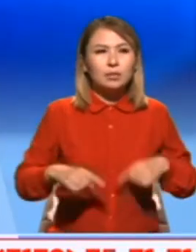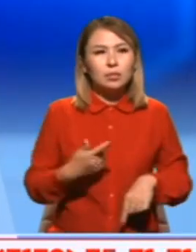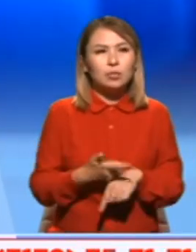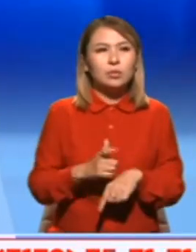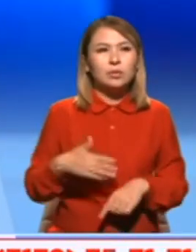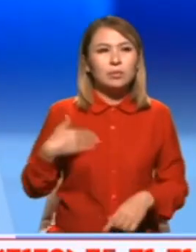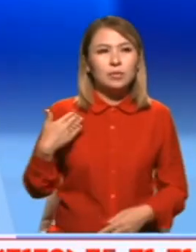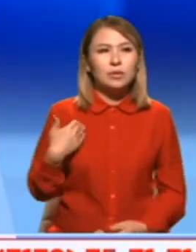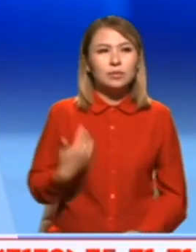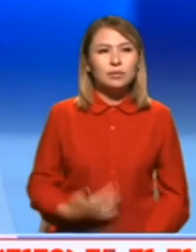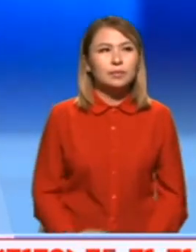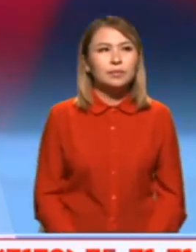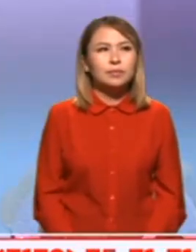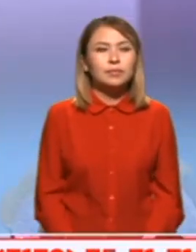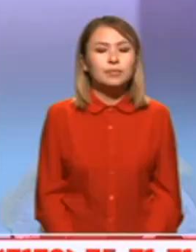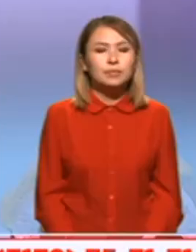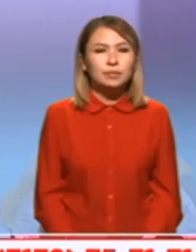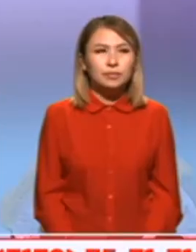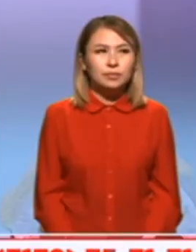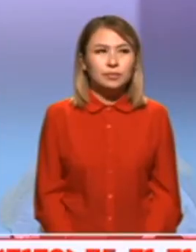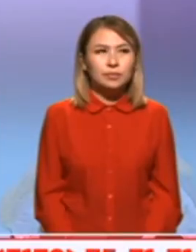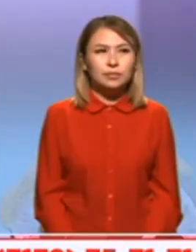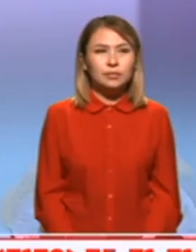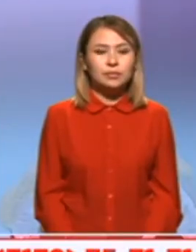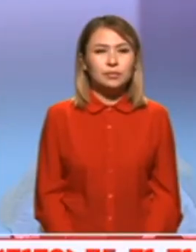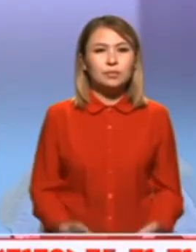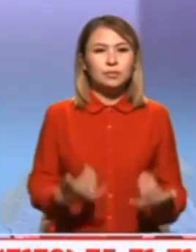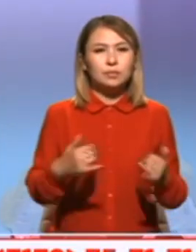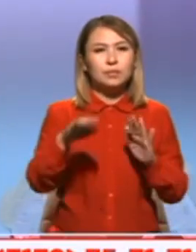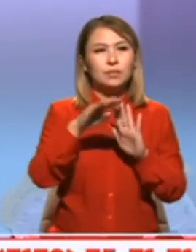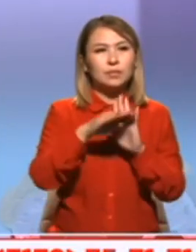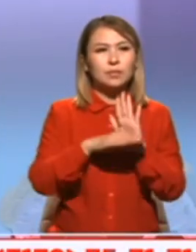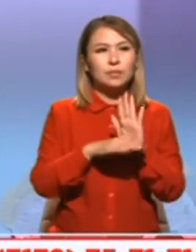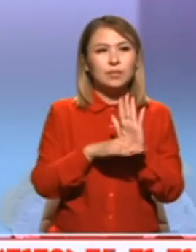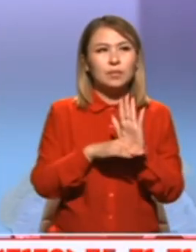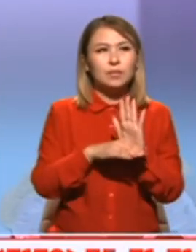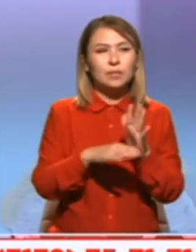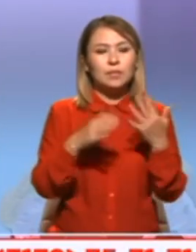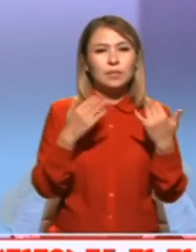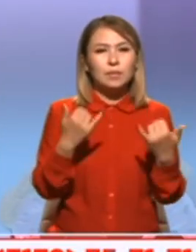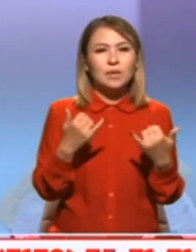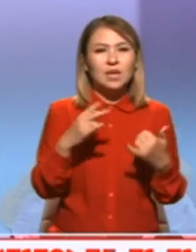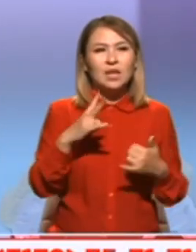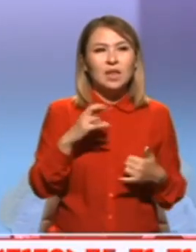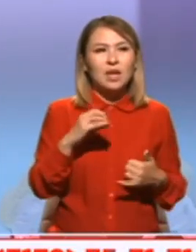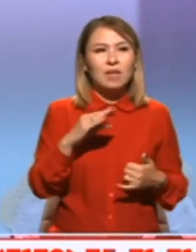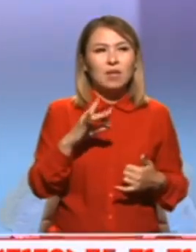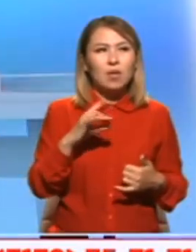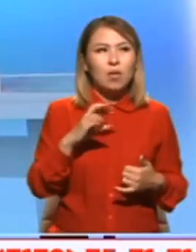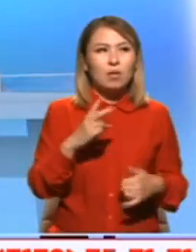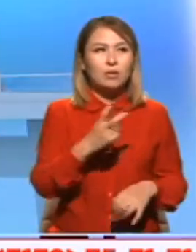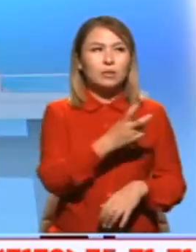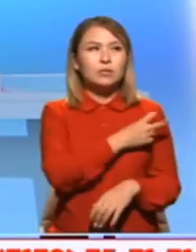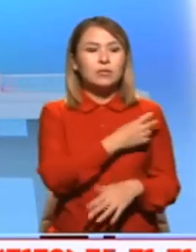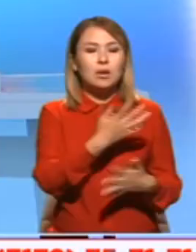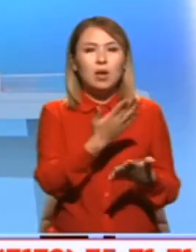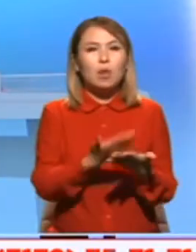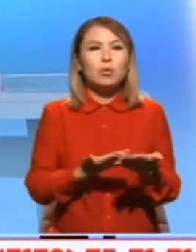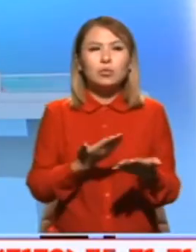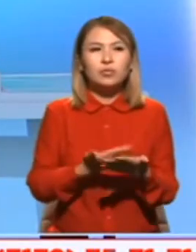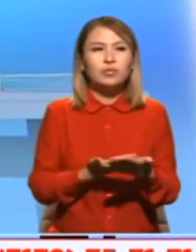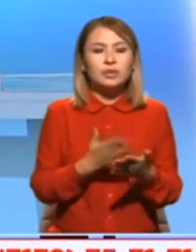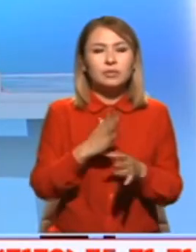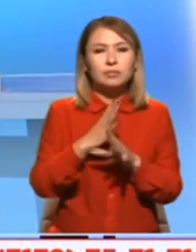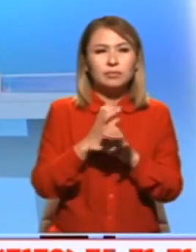жақсы көмек береді. Ал енді бүгінгі бағдарламаны қорытындылайық. Сіз нефролог дәрігер ретінде қандай кеңес бересіз